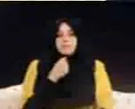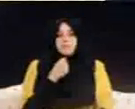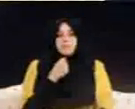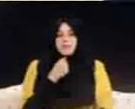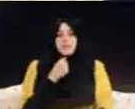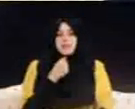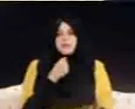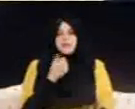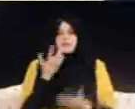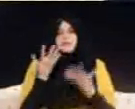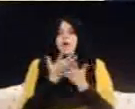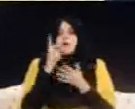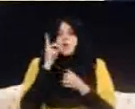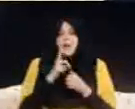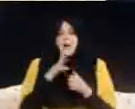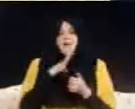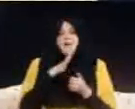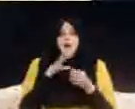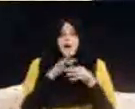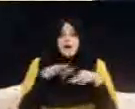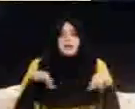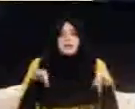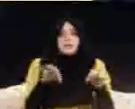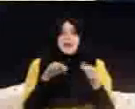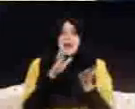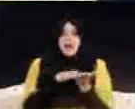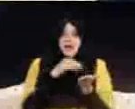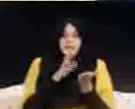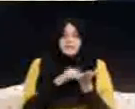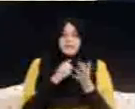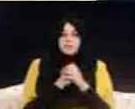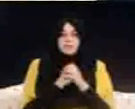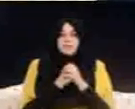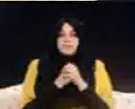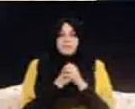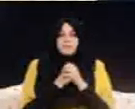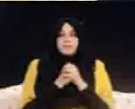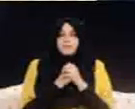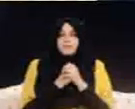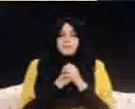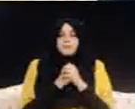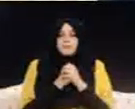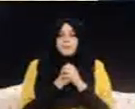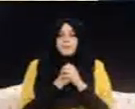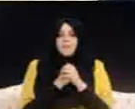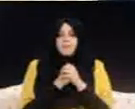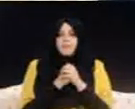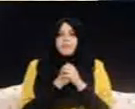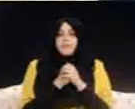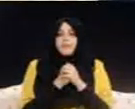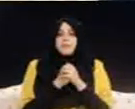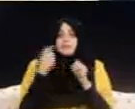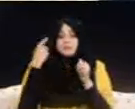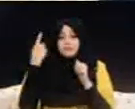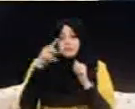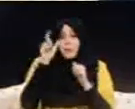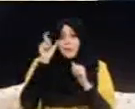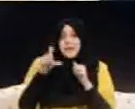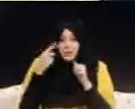عن حكم امتلاك قطعة أرضية بالتقادم لإهمال أصحاب الأرض ملكهم ولظروف